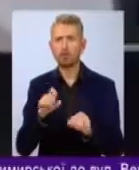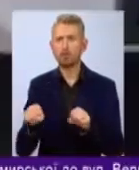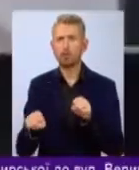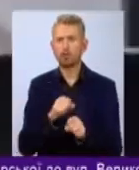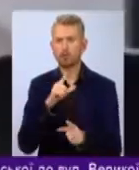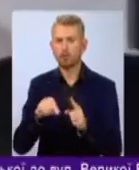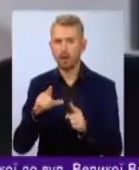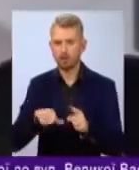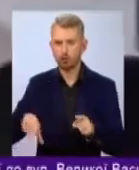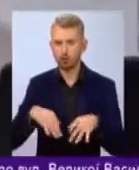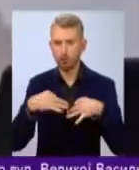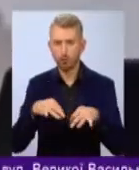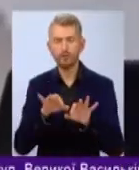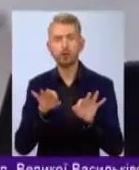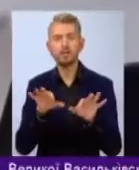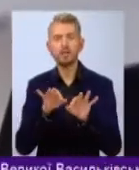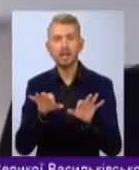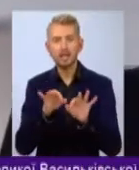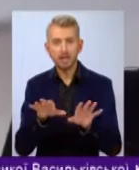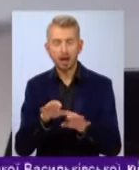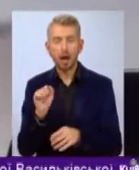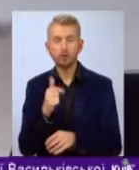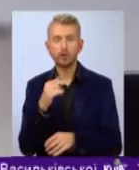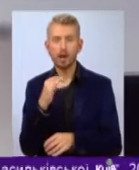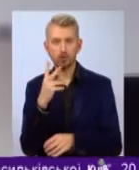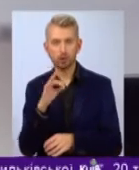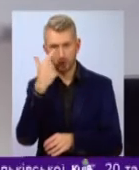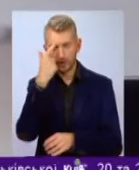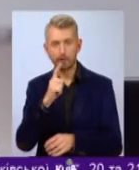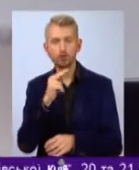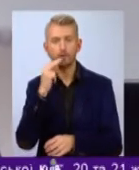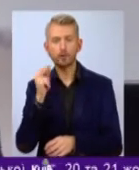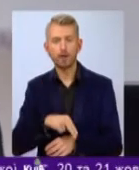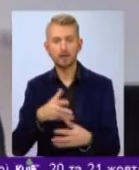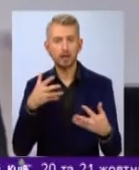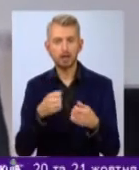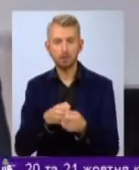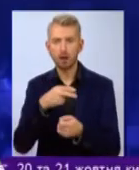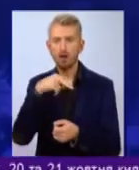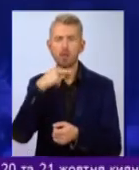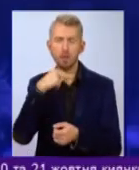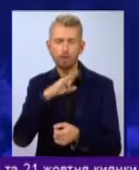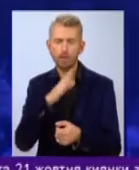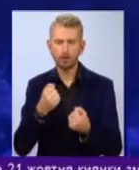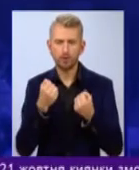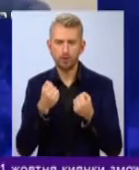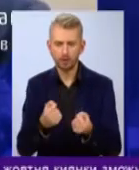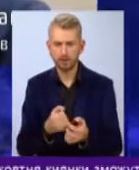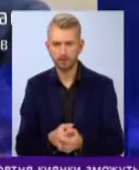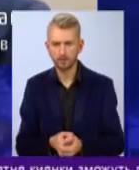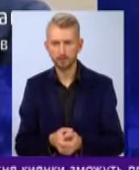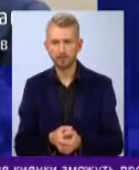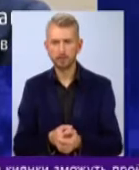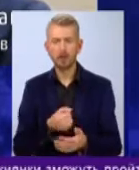У коментарі радник міністра внутрішніх справ Антон Геращенко заявив, що винуватиця ДТП неуважно їхала. Жінці кермувальники. 10 років